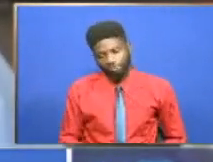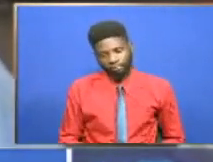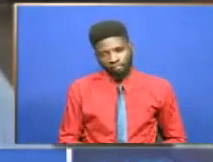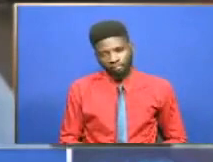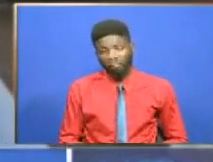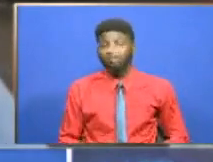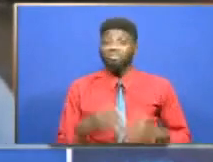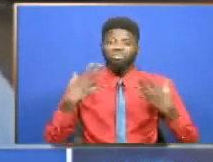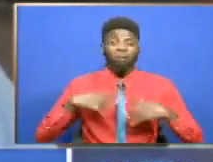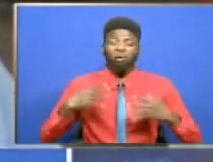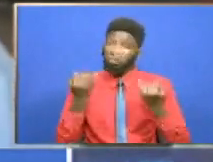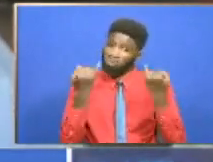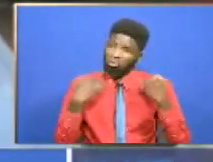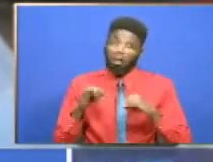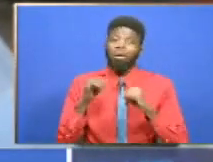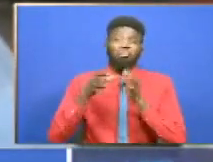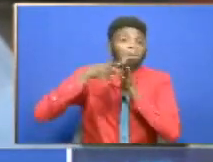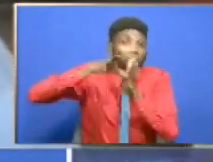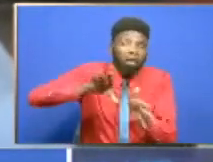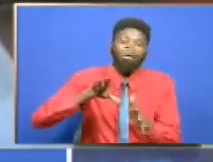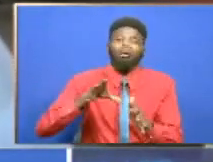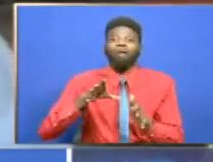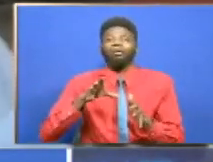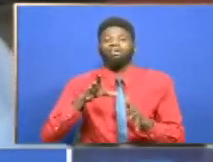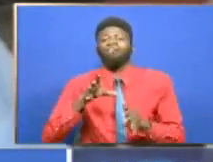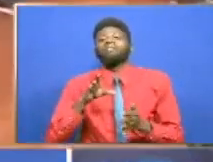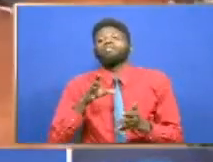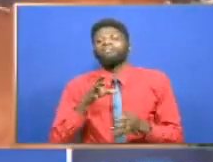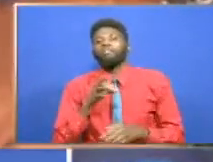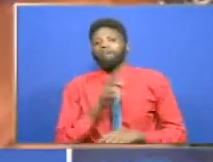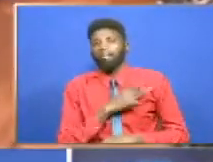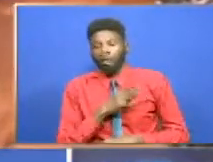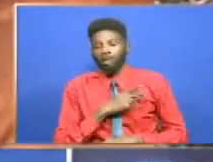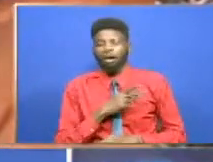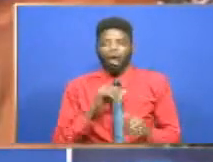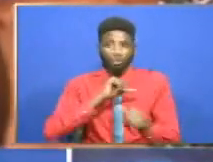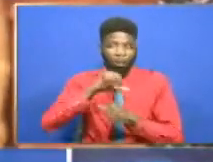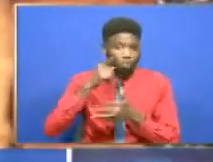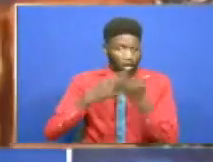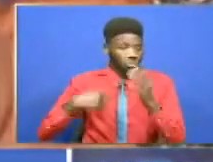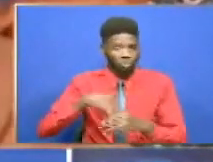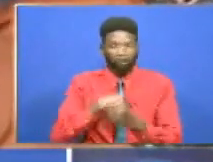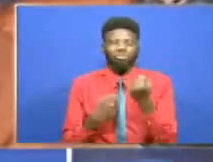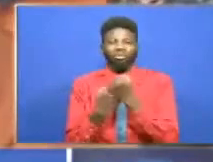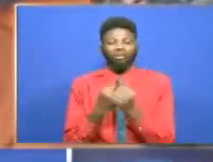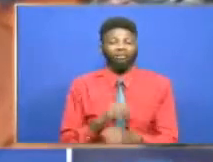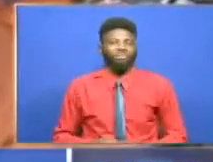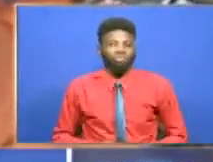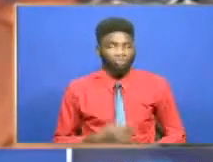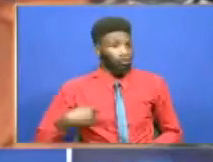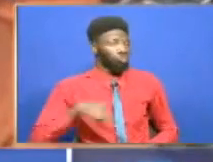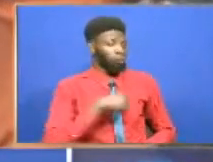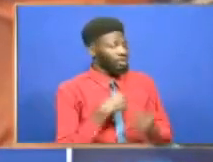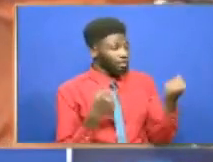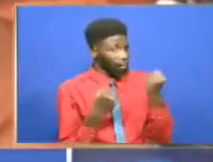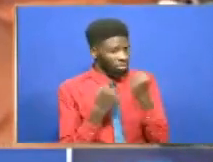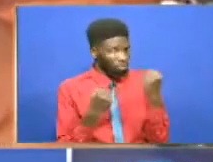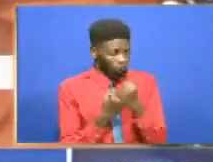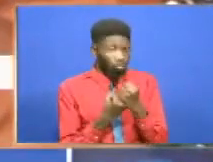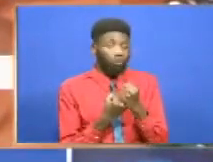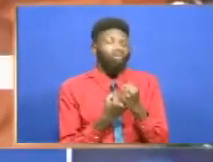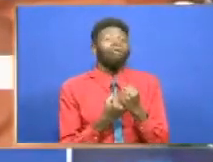People putting fear into us of who we are or what we stand for. Tunaunga mkono uongozi wa rais Mheshimiwa Uhuru